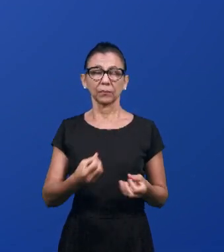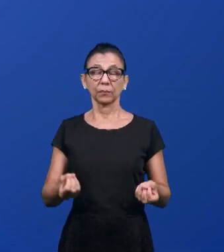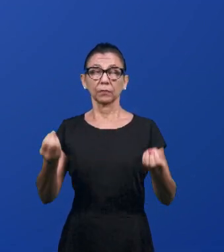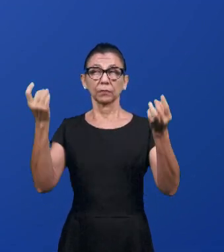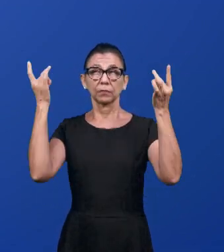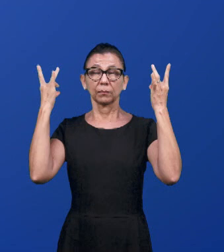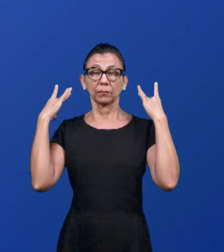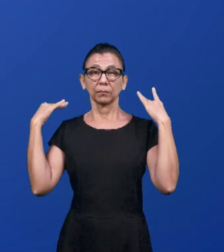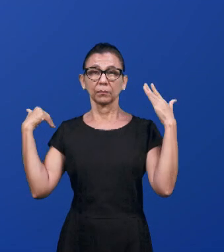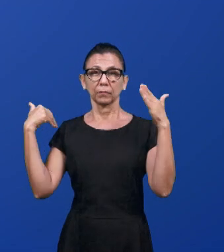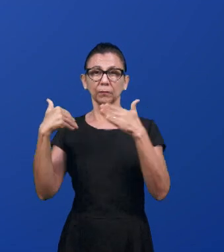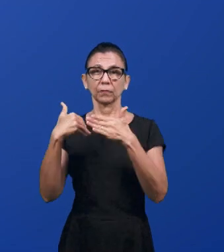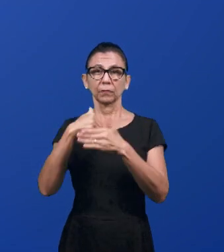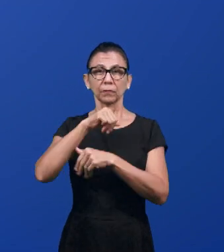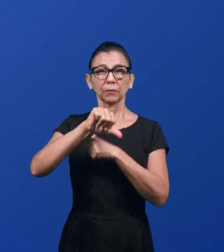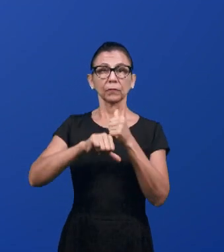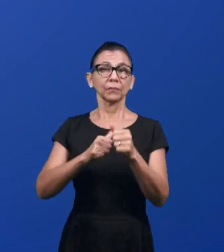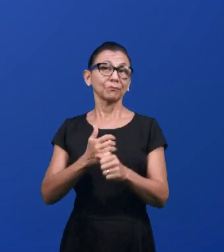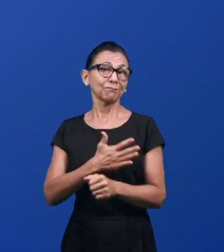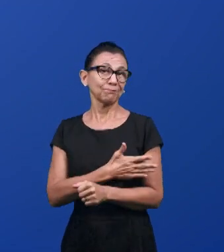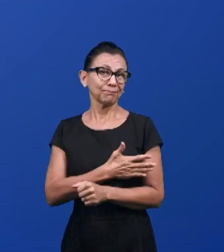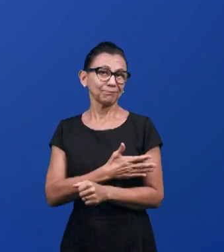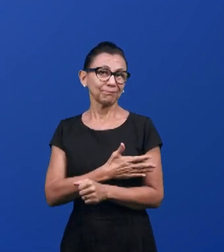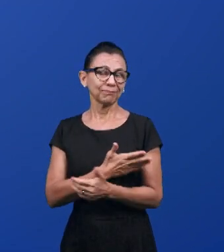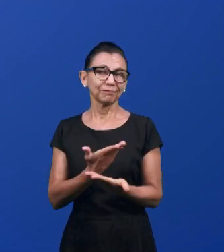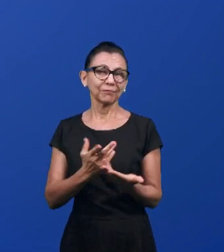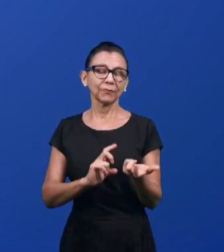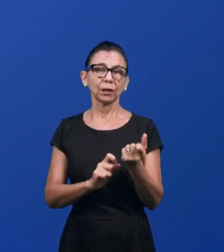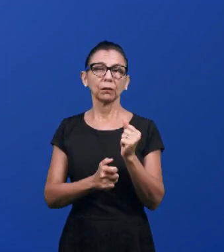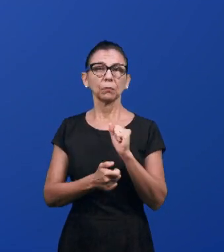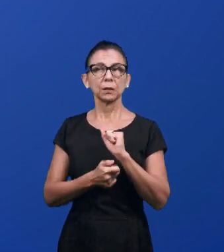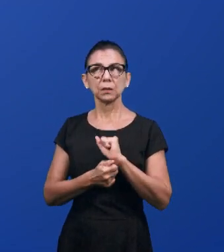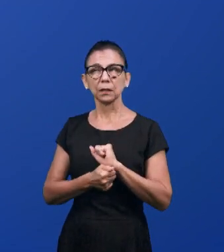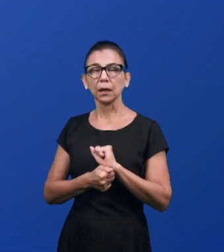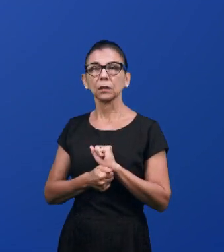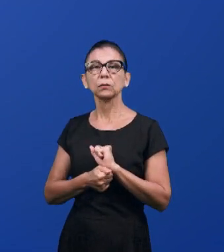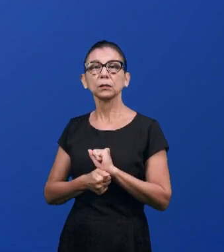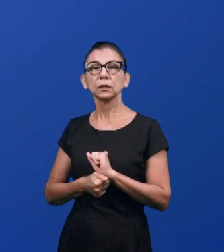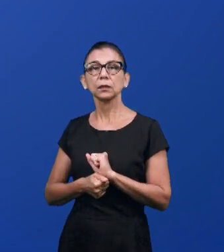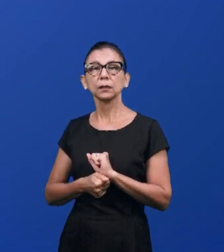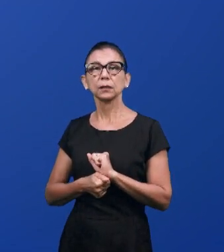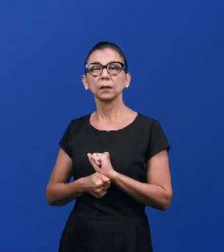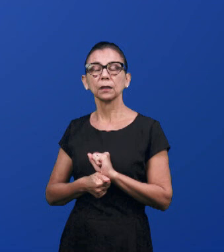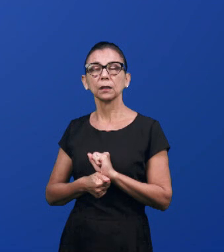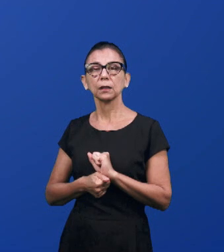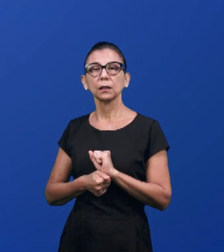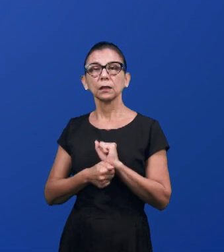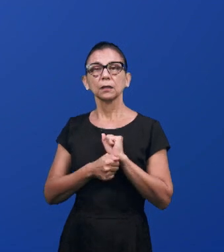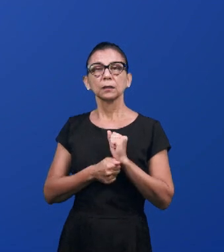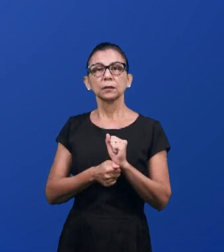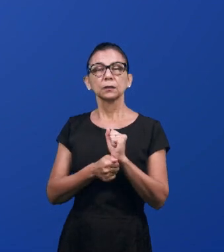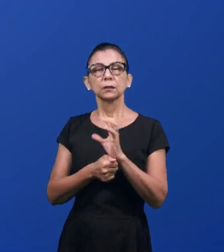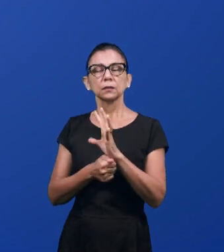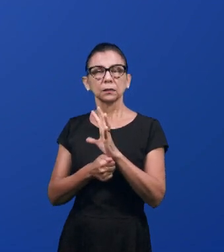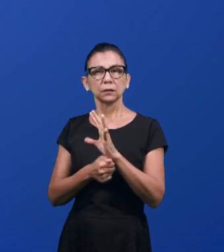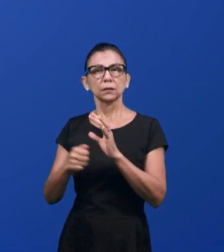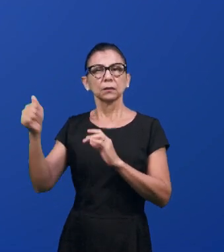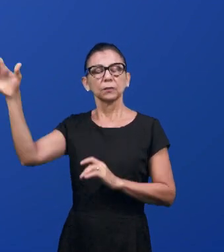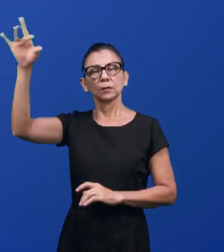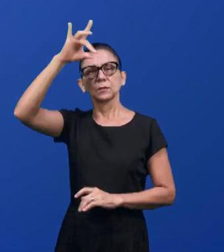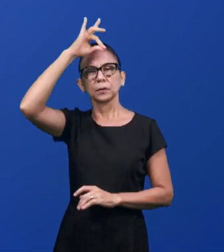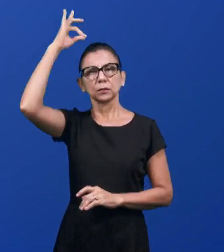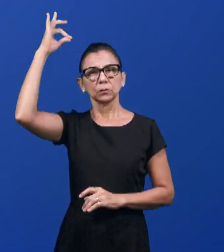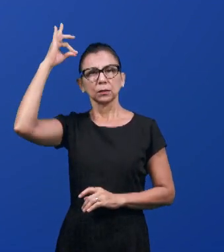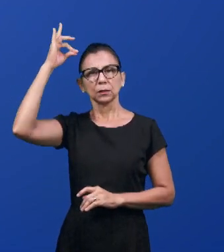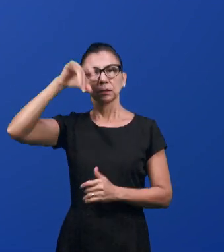Voici, tout s'est fait nouveau. Donc, le mystère se révèle dans nos vies à travers le Saint-Esprit en résultant dans une transformation de